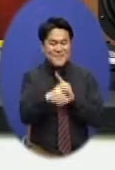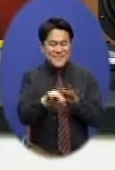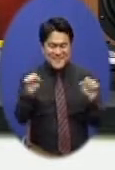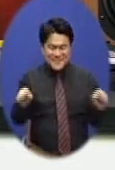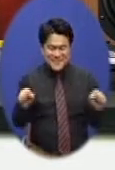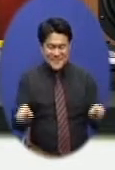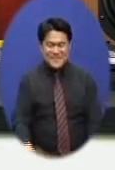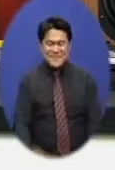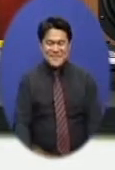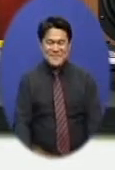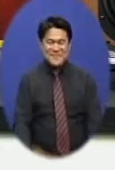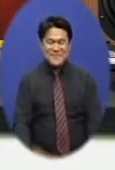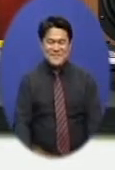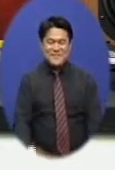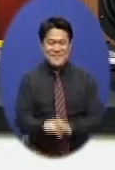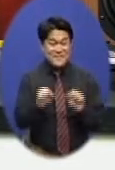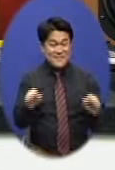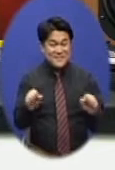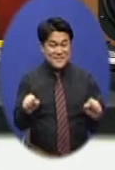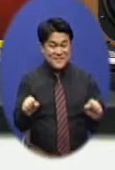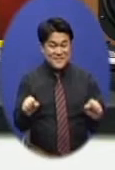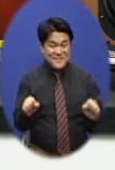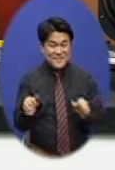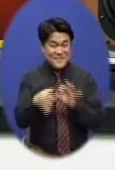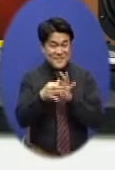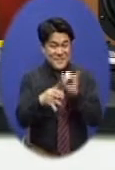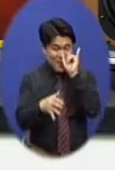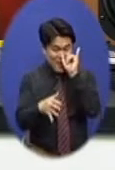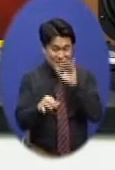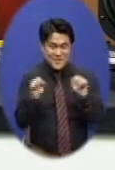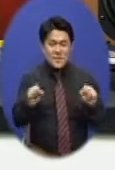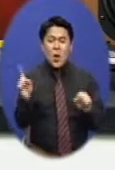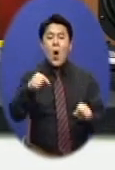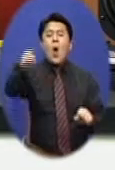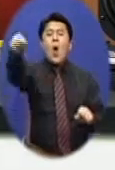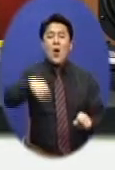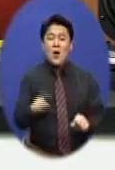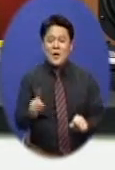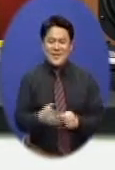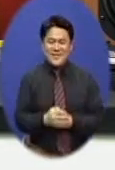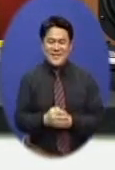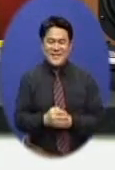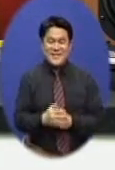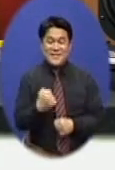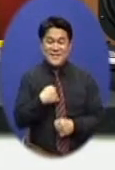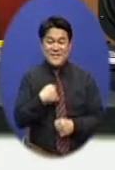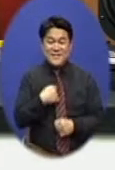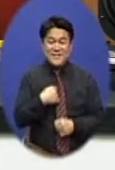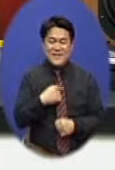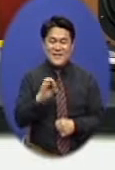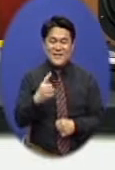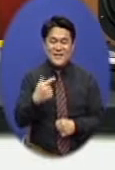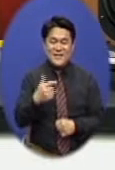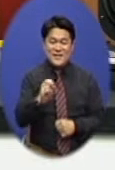안녕하세요. 네, 여보세요. 연결이 되셨나 봐요. 어디 네. 갔다 오셨어요? 예, 여기